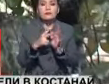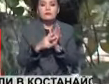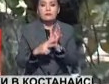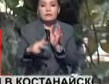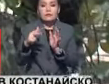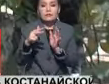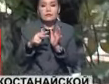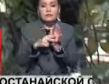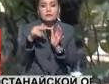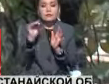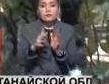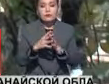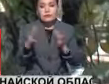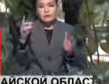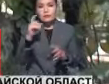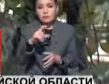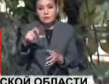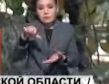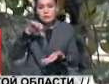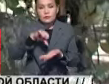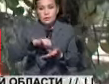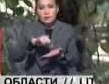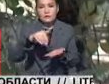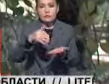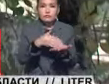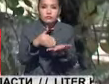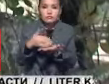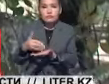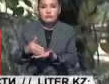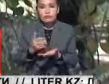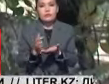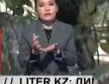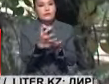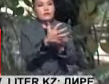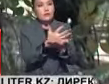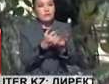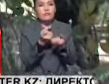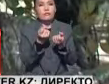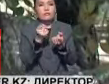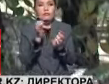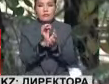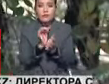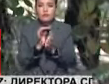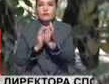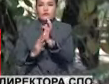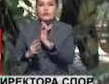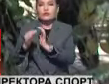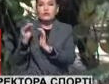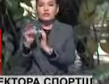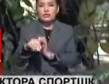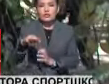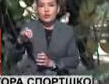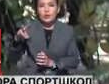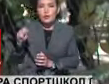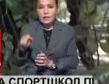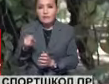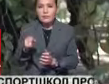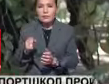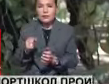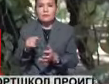8 тысяч человек. И вывозили где-то 90 тысяч тонн